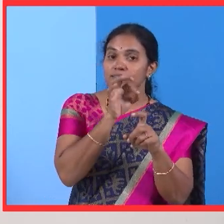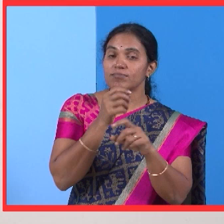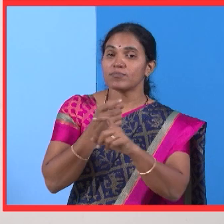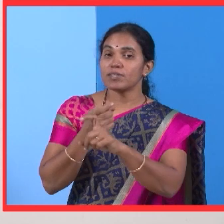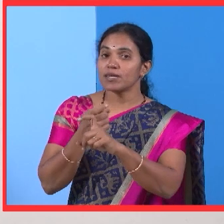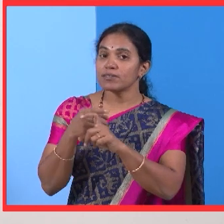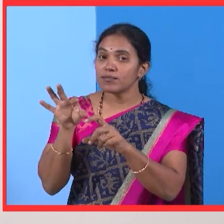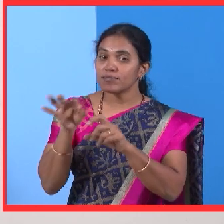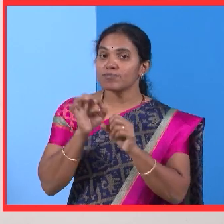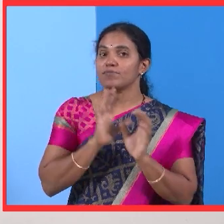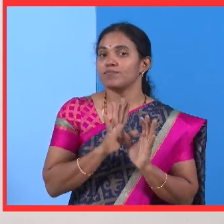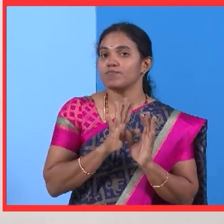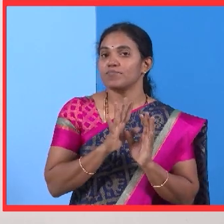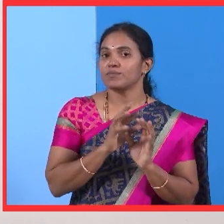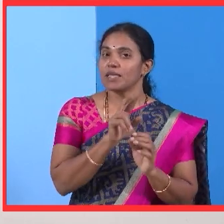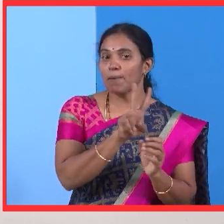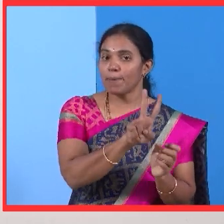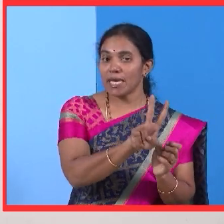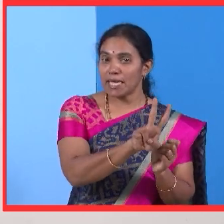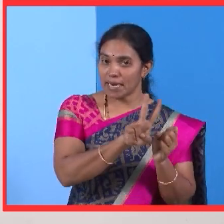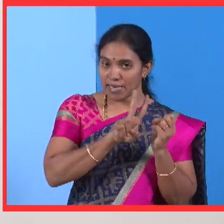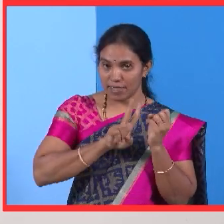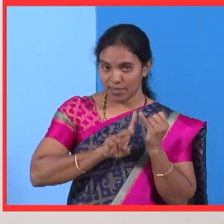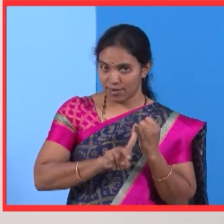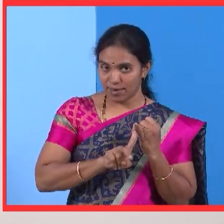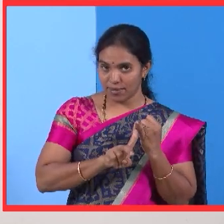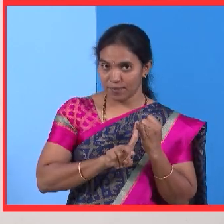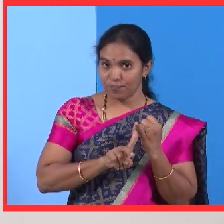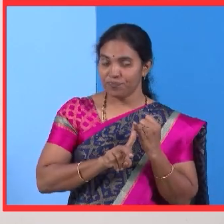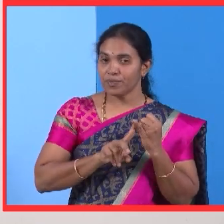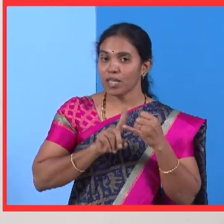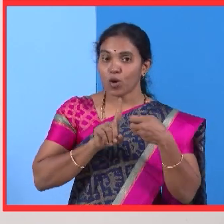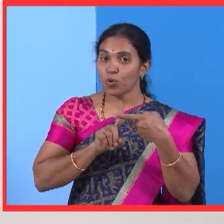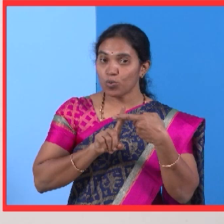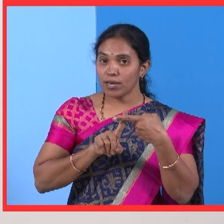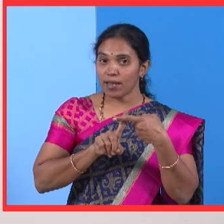என்ற புள்ளியின் எக்ஸாய தொலைவு ரெண்டு ஏ ஒன் மாதிரி, எஃப் என்ற